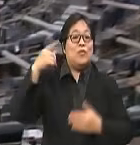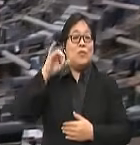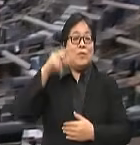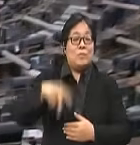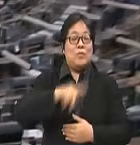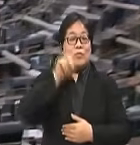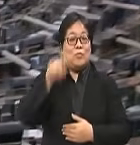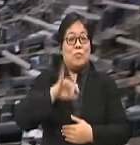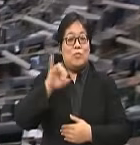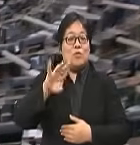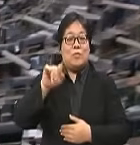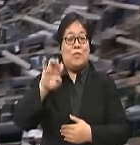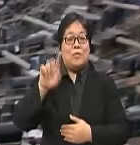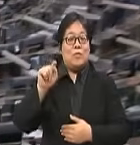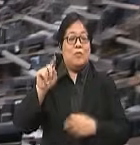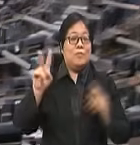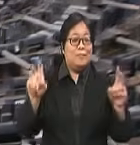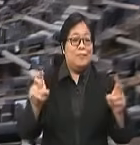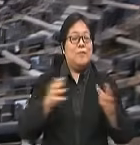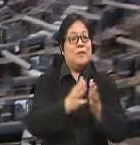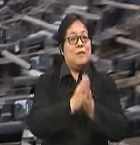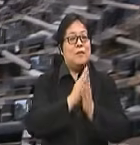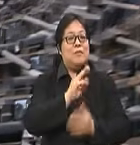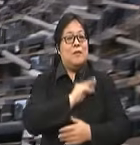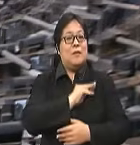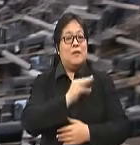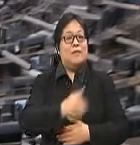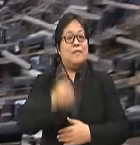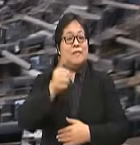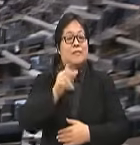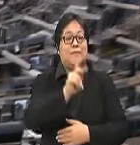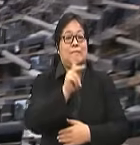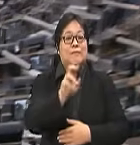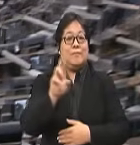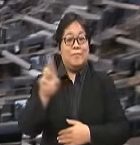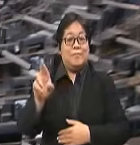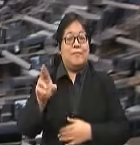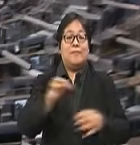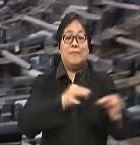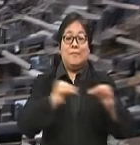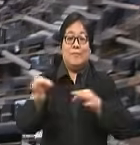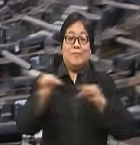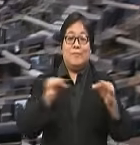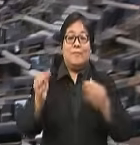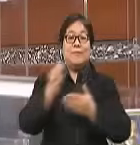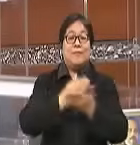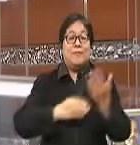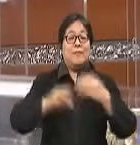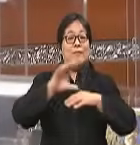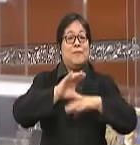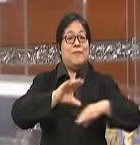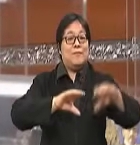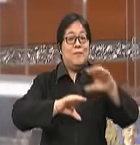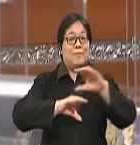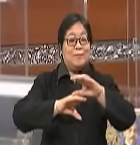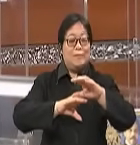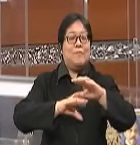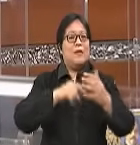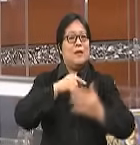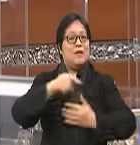Soalnya jalan tol kuning meminta menteri kanan kerja rayon menyatakan sektor pembinaan